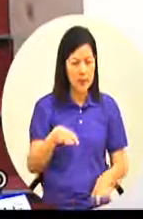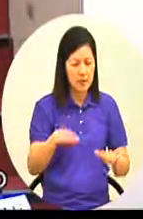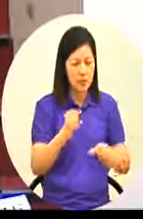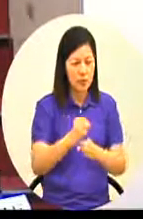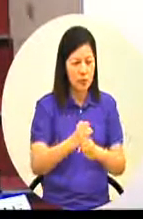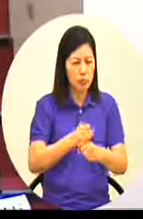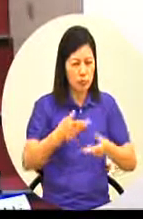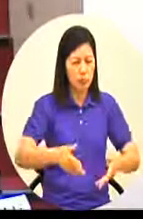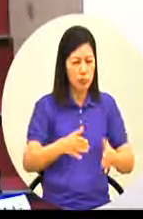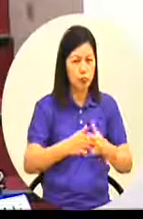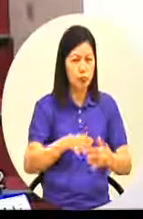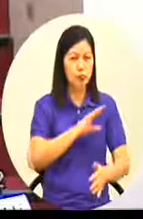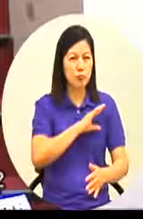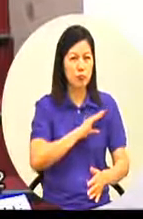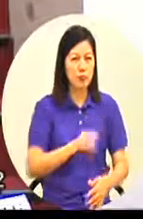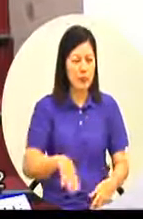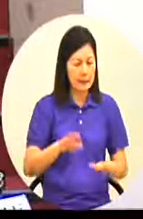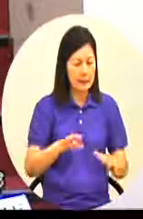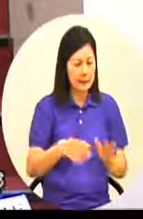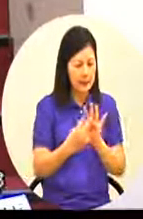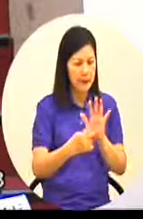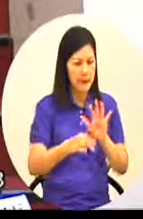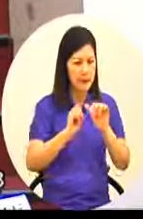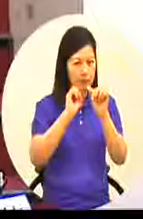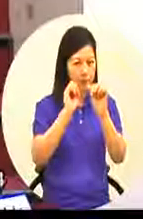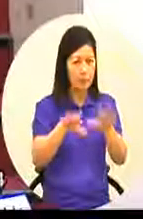要的代志啊。所以啊，甲议员做这个说明。